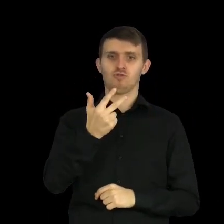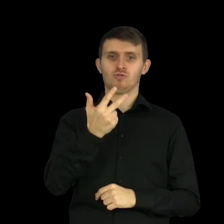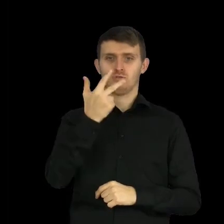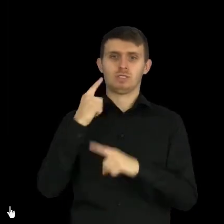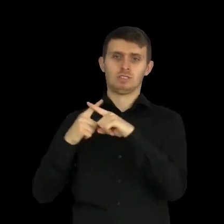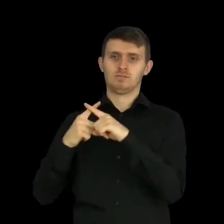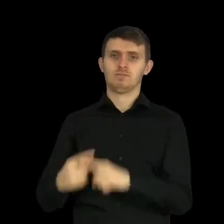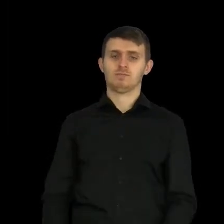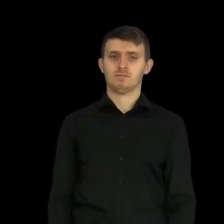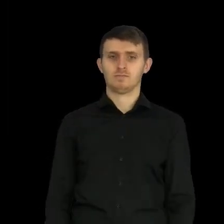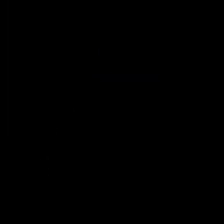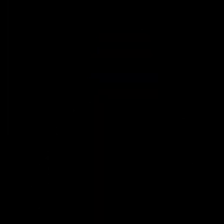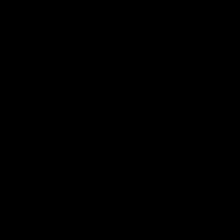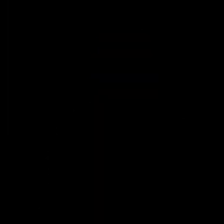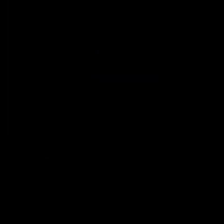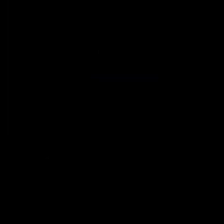3x